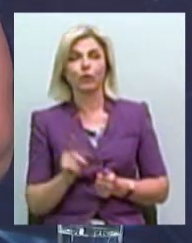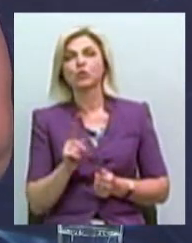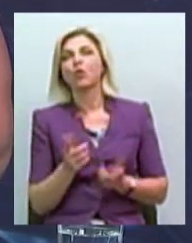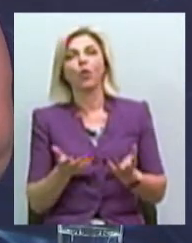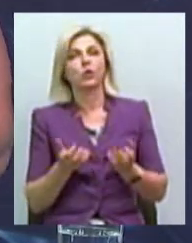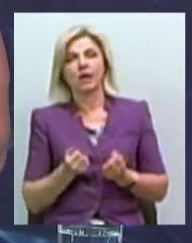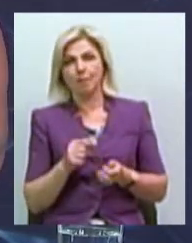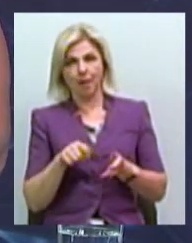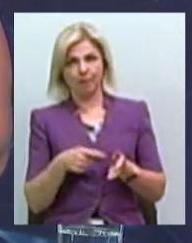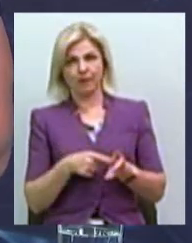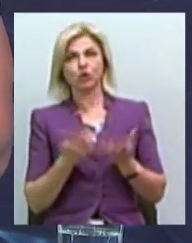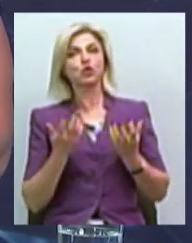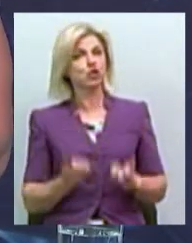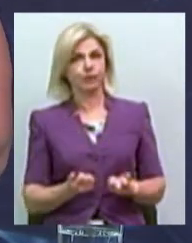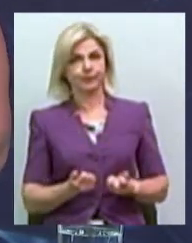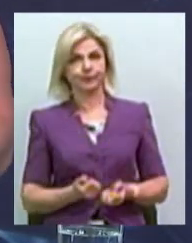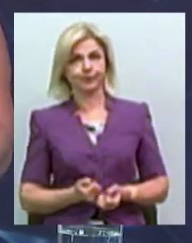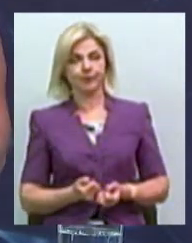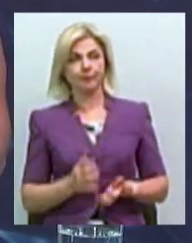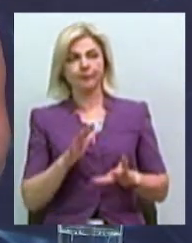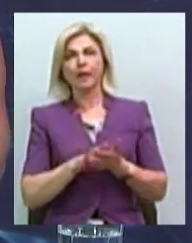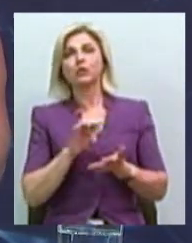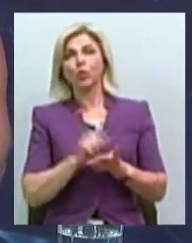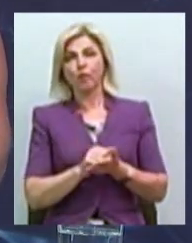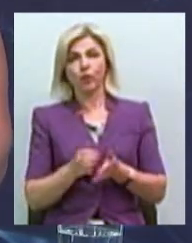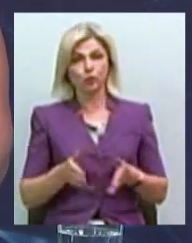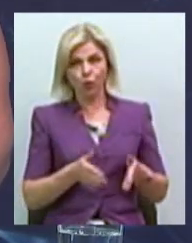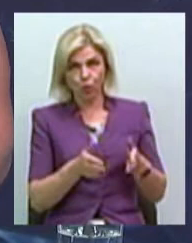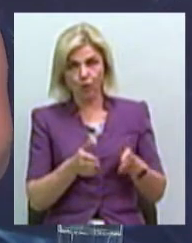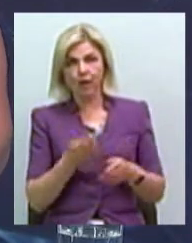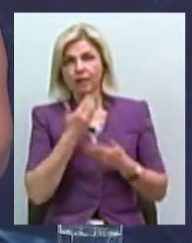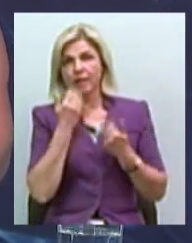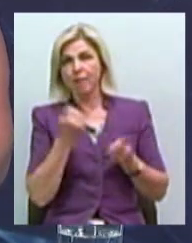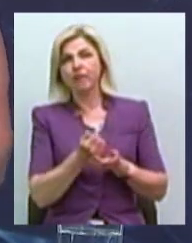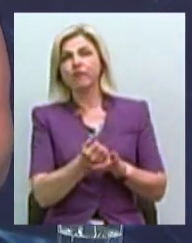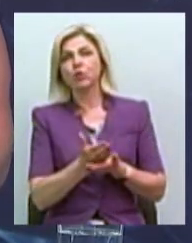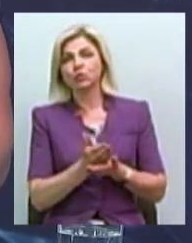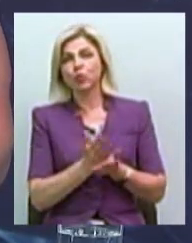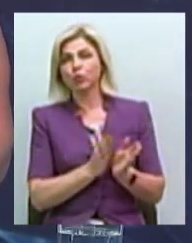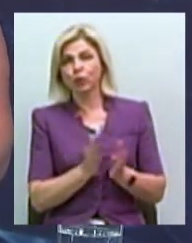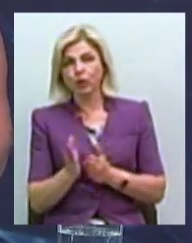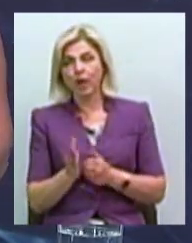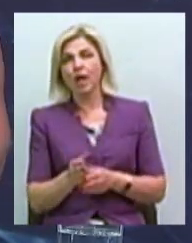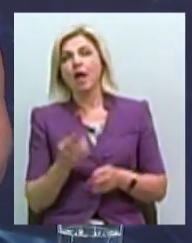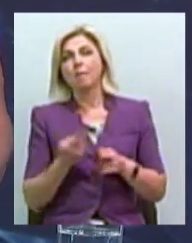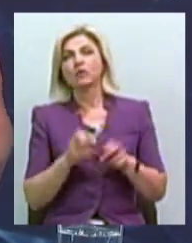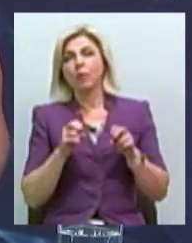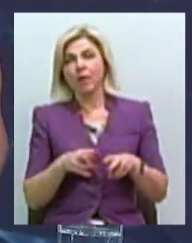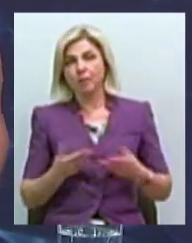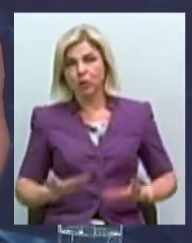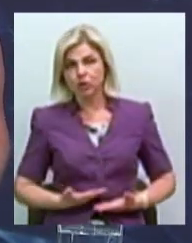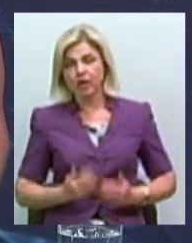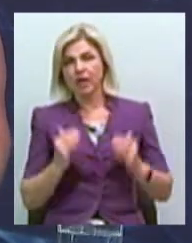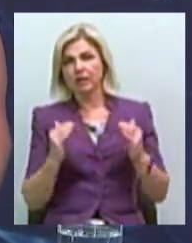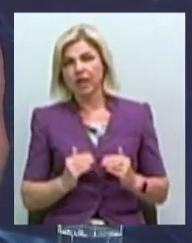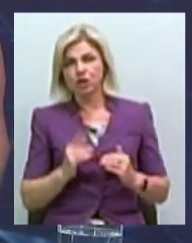місто ще? Зруйновані дороги, відсутність інфраструктури, небезпеку проживання, зниження комфорту